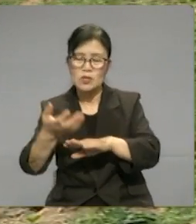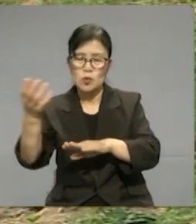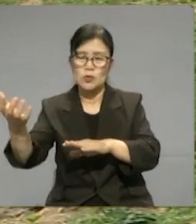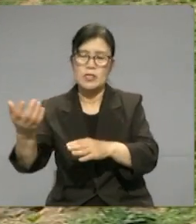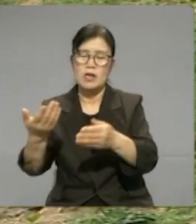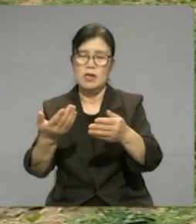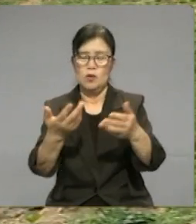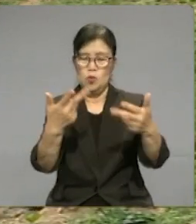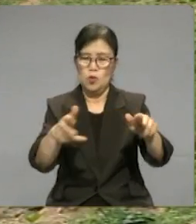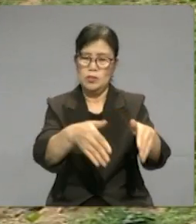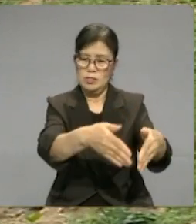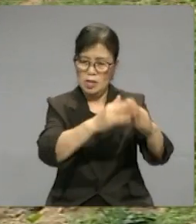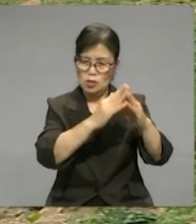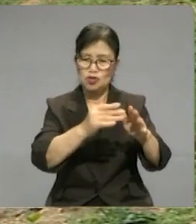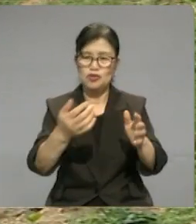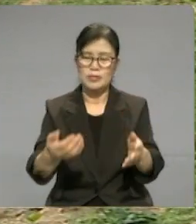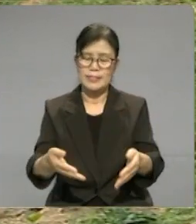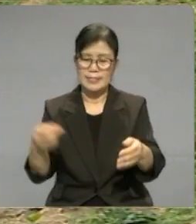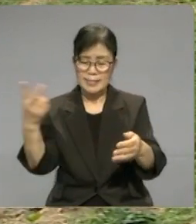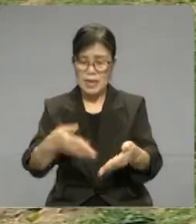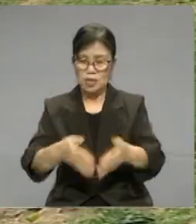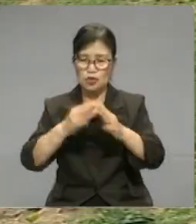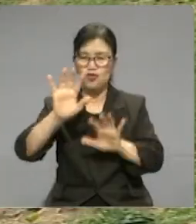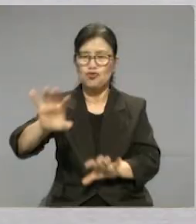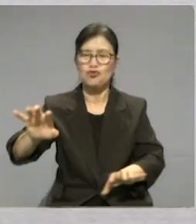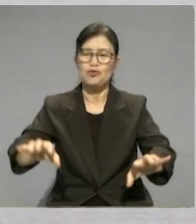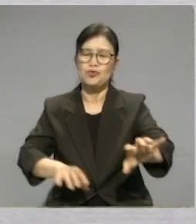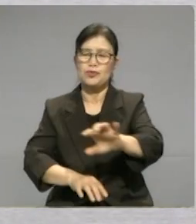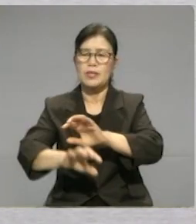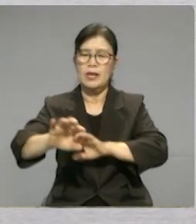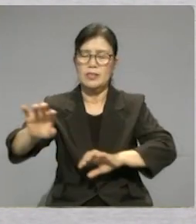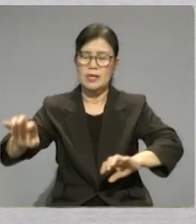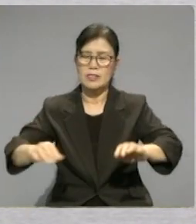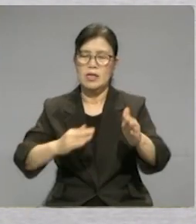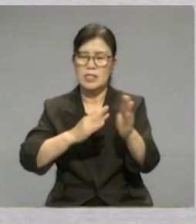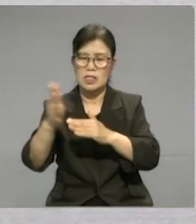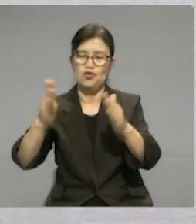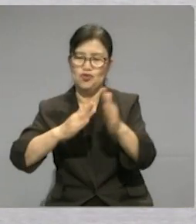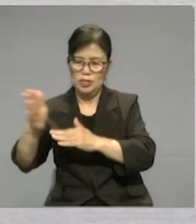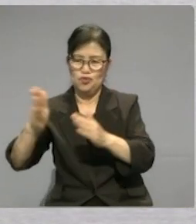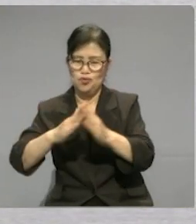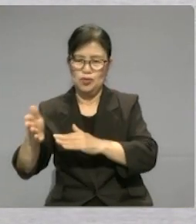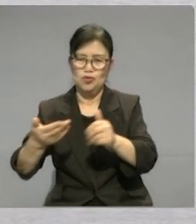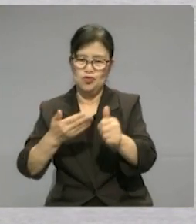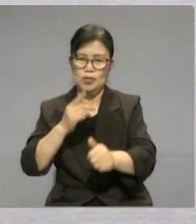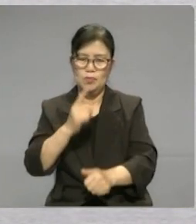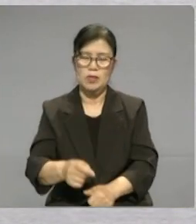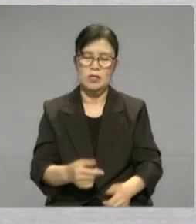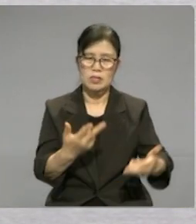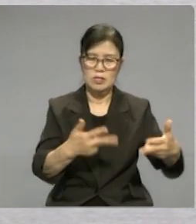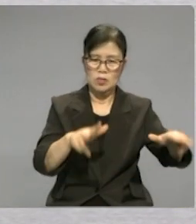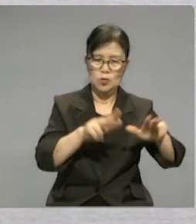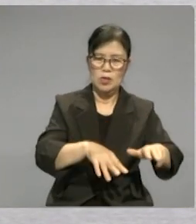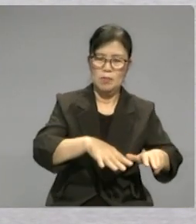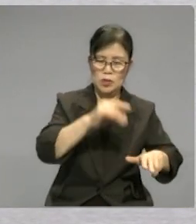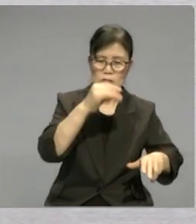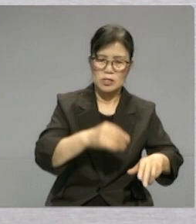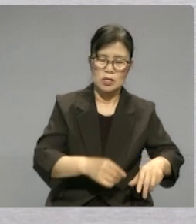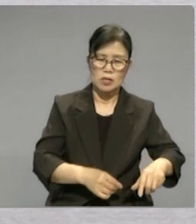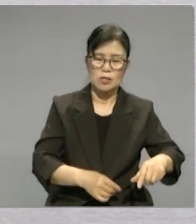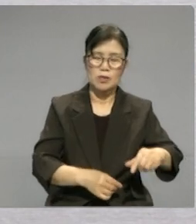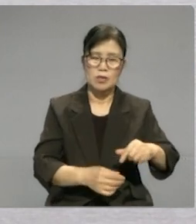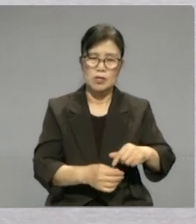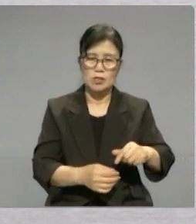재건축으로 2주 수요를 담아내자 겁니다 린 공원에 먼저 어 제지가 이주 단지를 세운